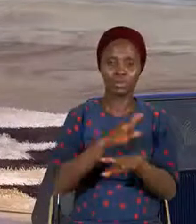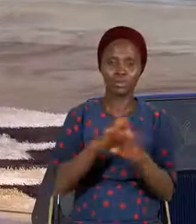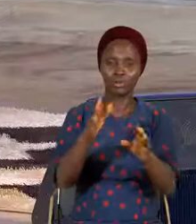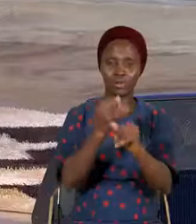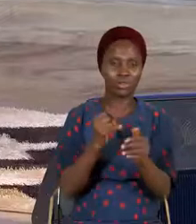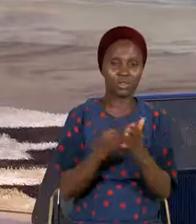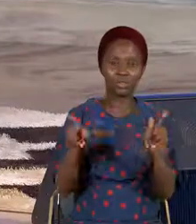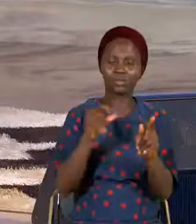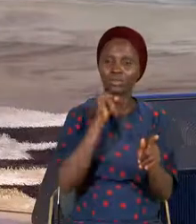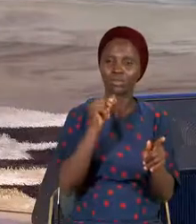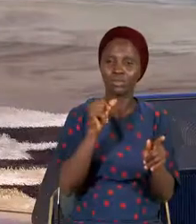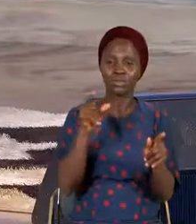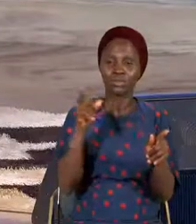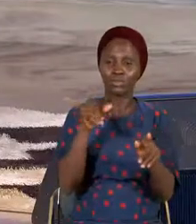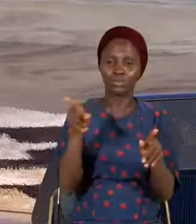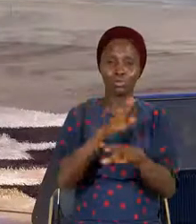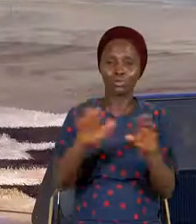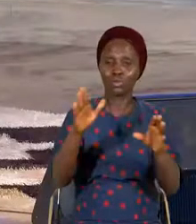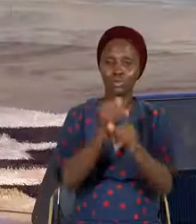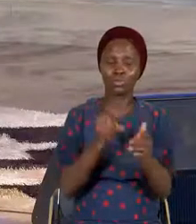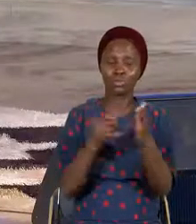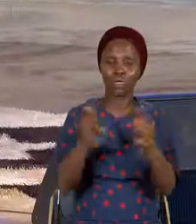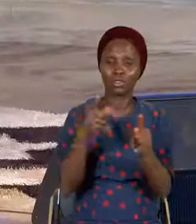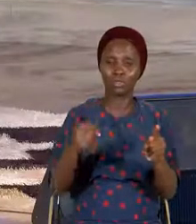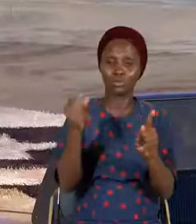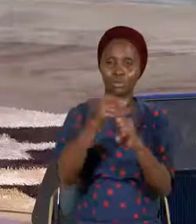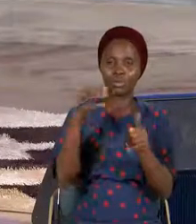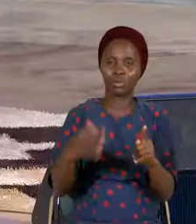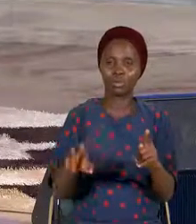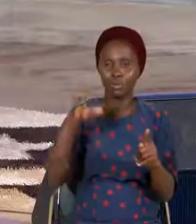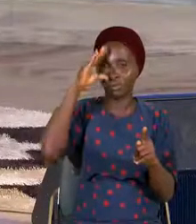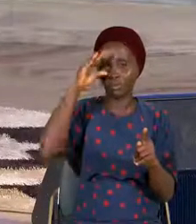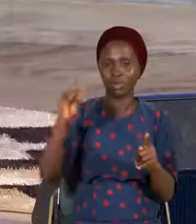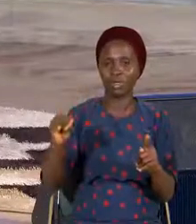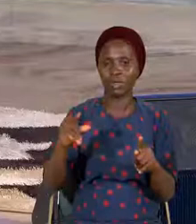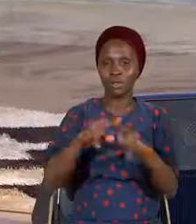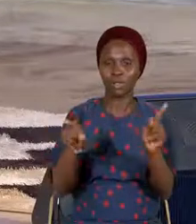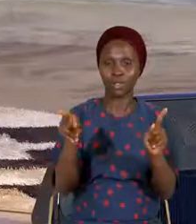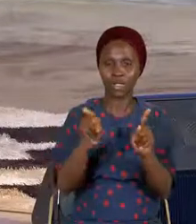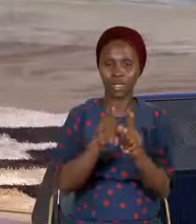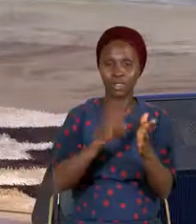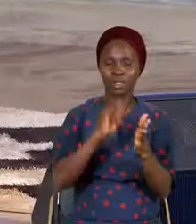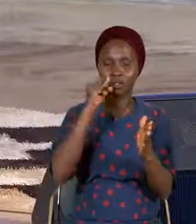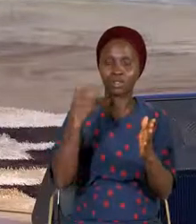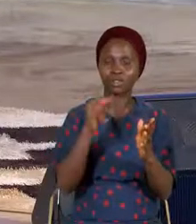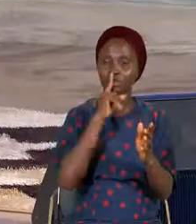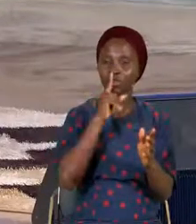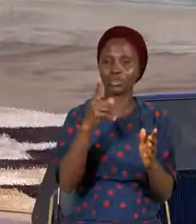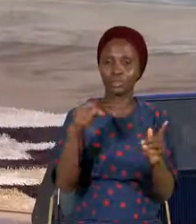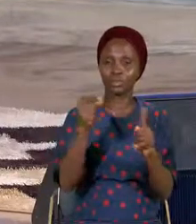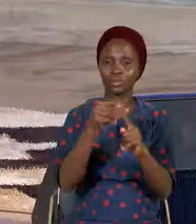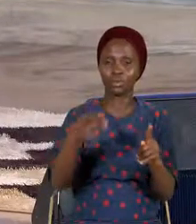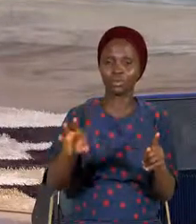fait entendre, vous l'avez reçue, non comme la parole des hommes, mais ainsi qu'elle l'est véritablement, comme